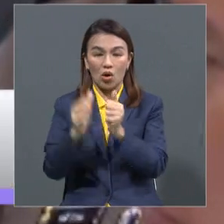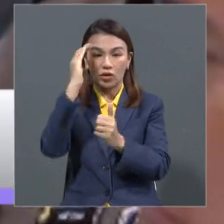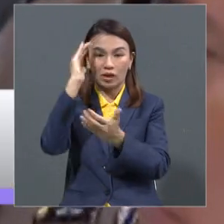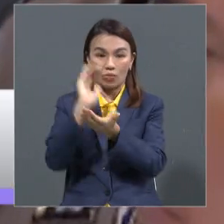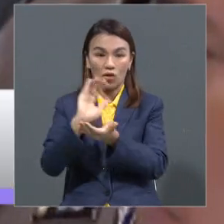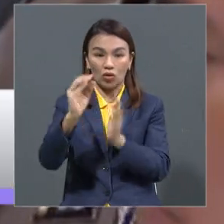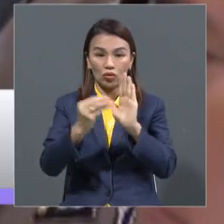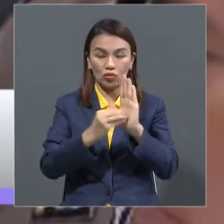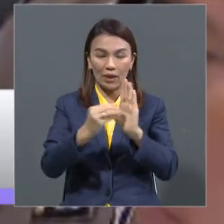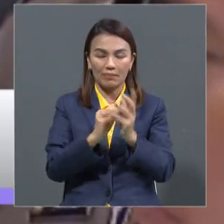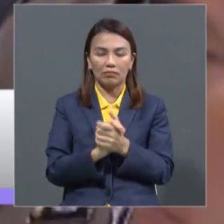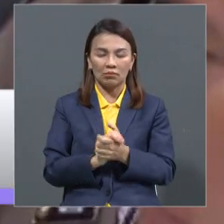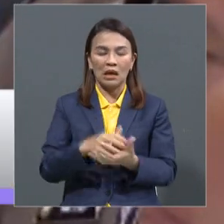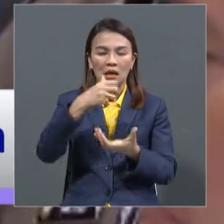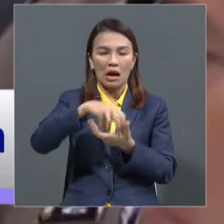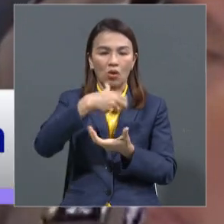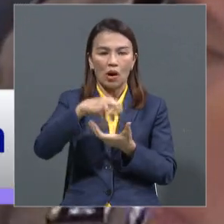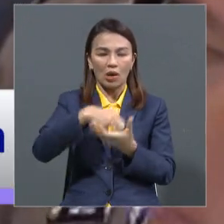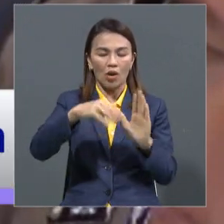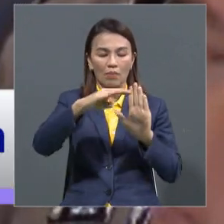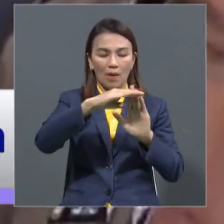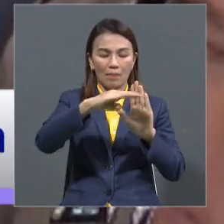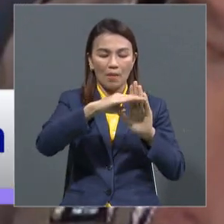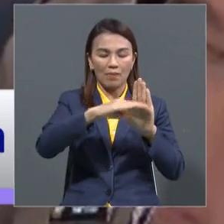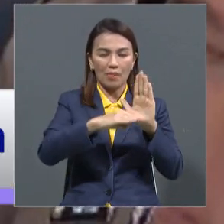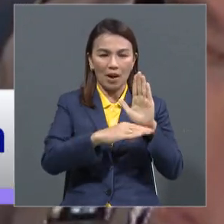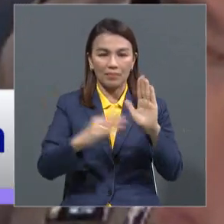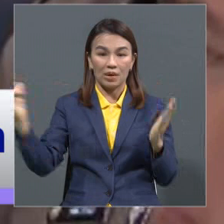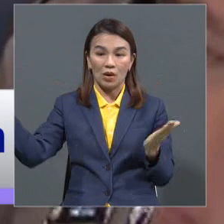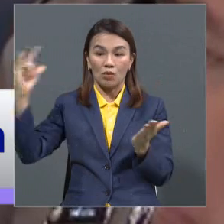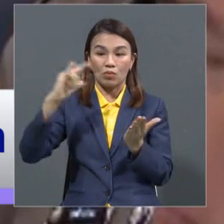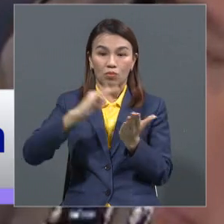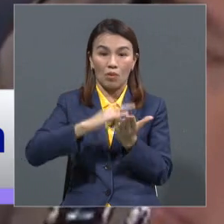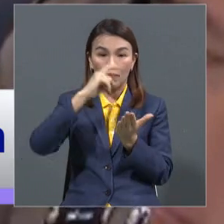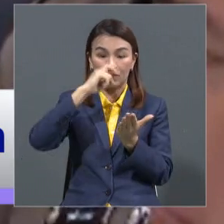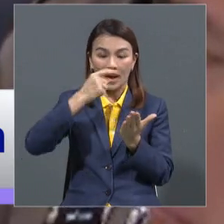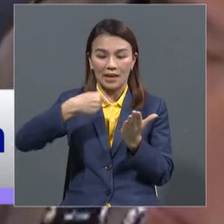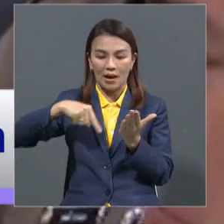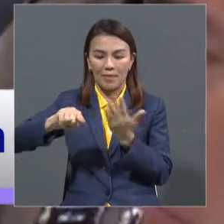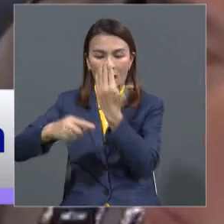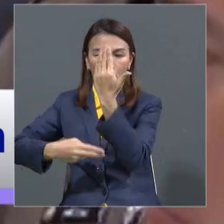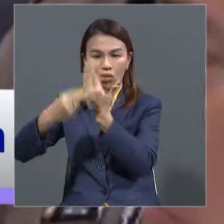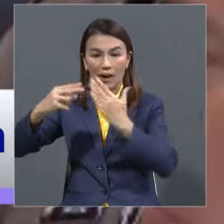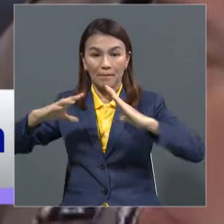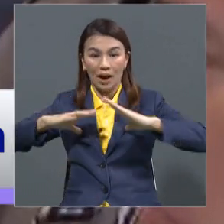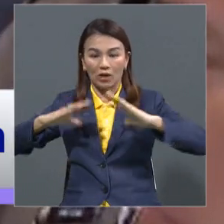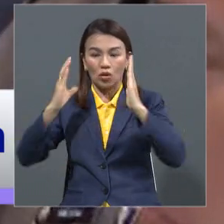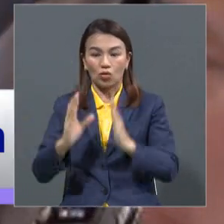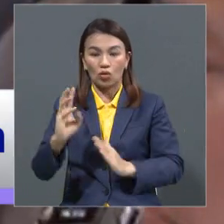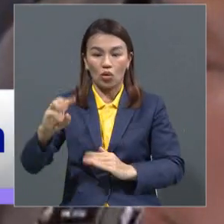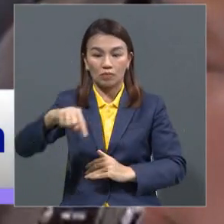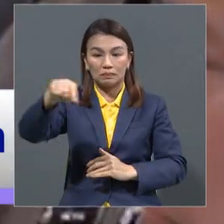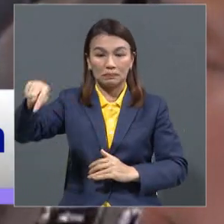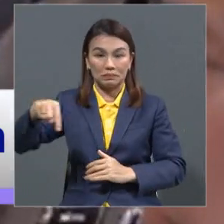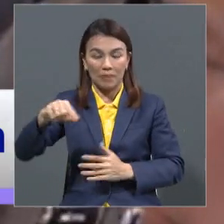ไทม์ไลน์เรียงเข้ามาให้ผู้สื่อข่าวฟังเลยนะครับตั้งแต่เดินทางเข้าไทยมาเข้าพักในโรงแรมของผู้เสียชีวิตทั้ง 6คน